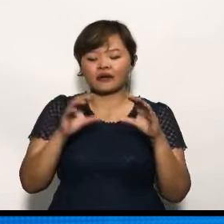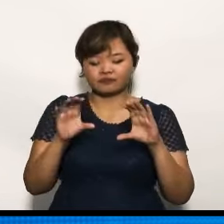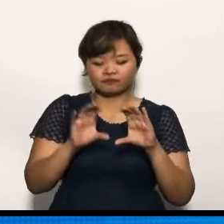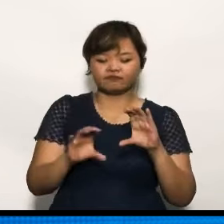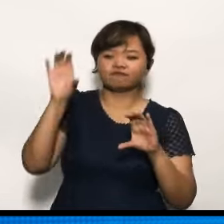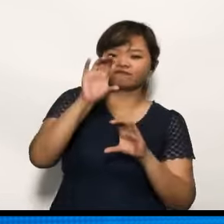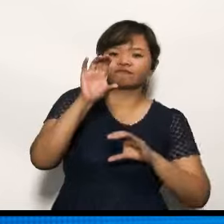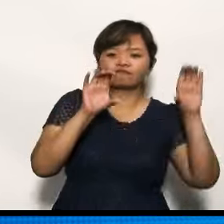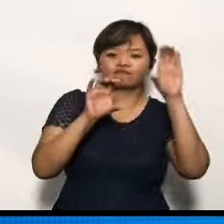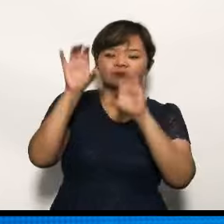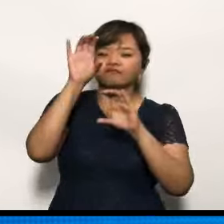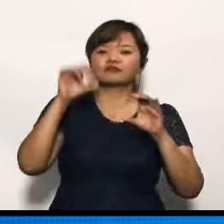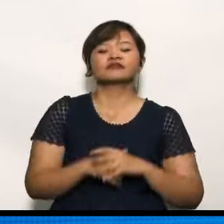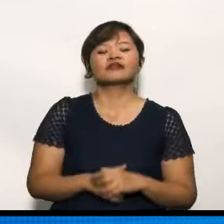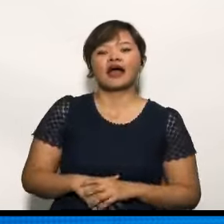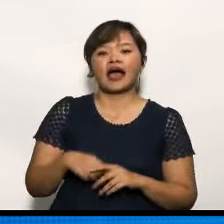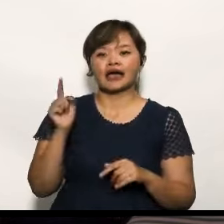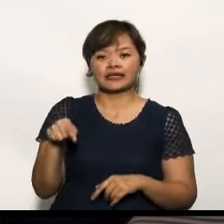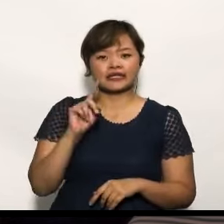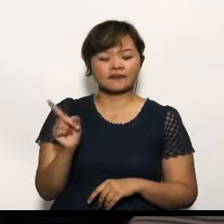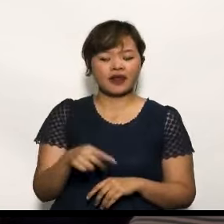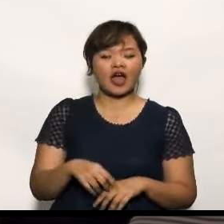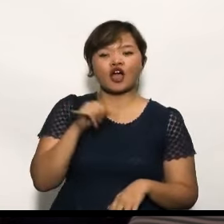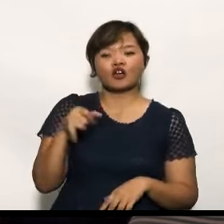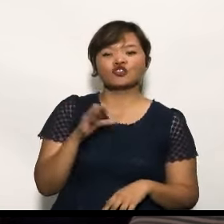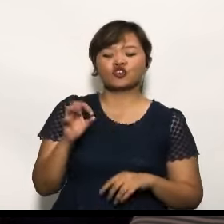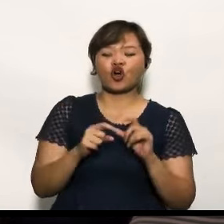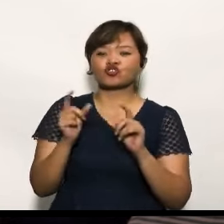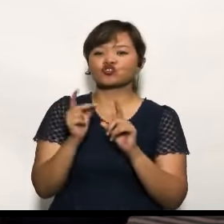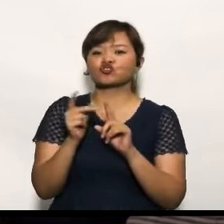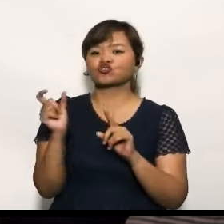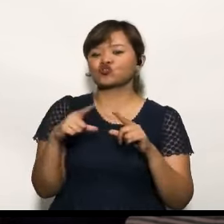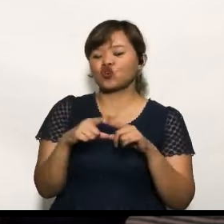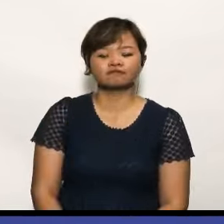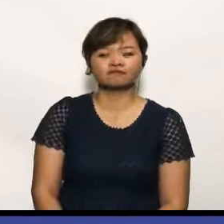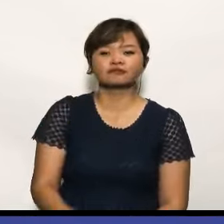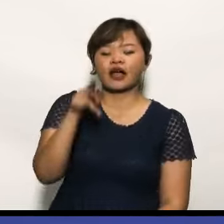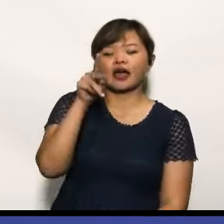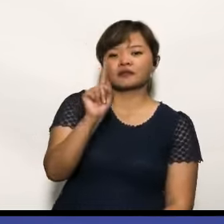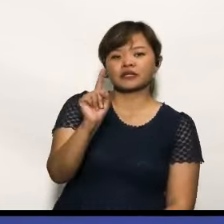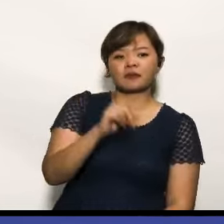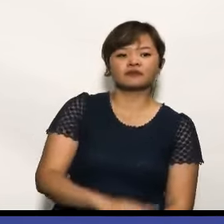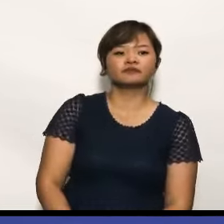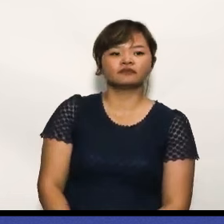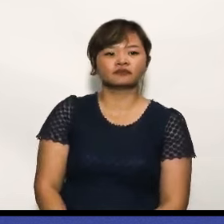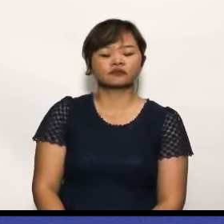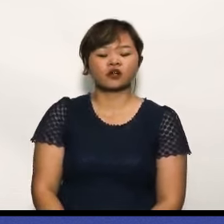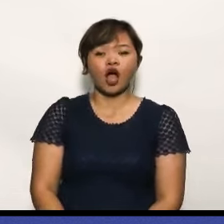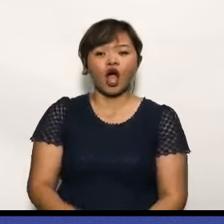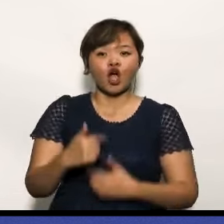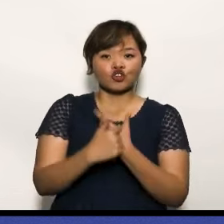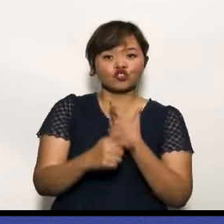chapter 13, the book of Joshua. Kita akan baca 1-7, saya akan bacakan. Ayat yang pertama, setelah Yosua menjadi